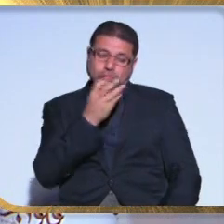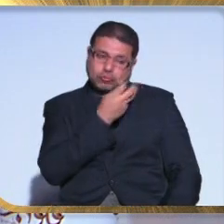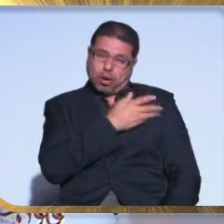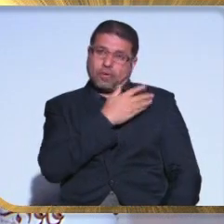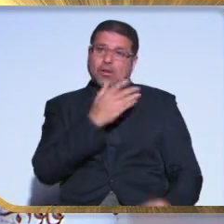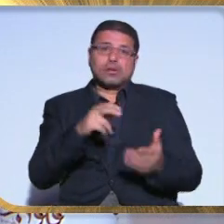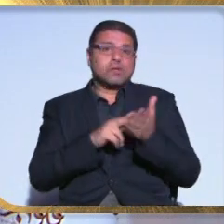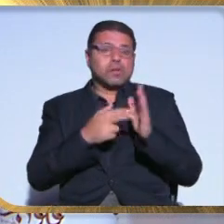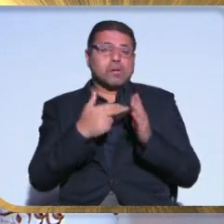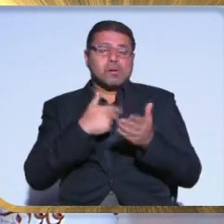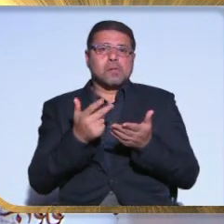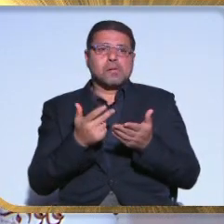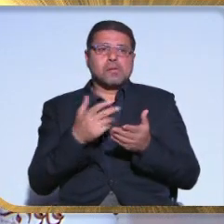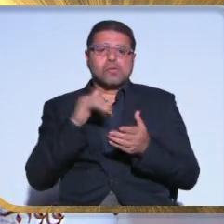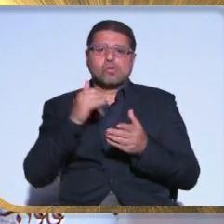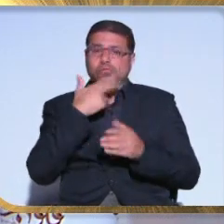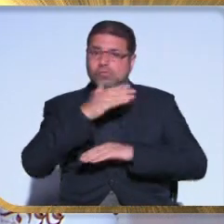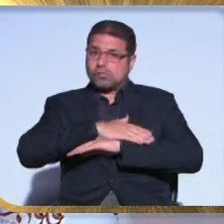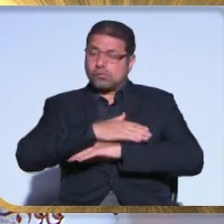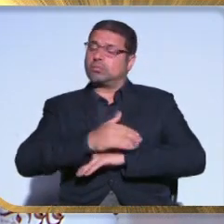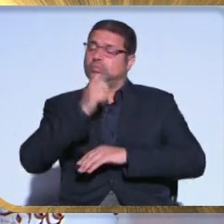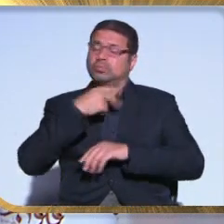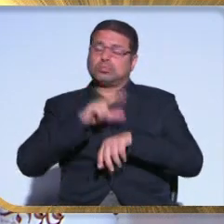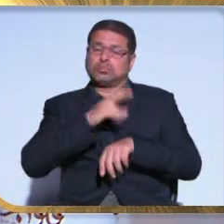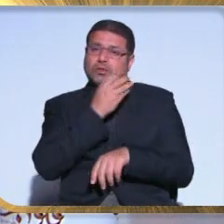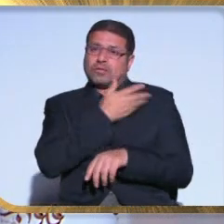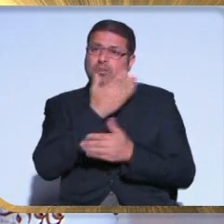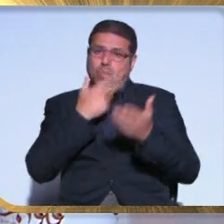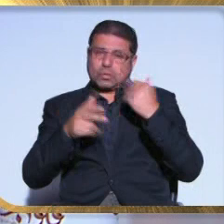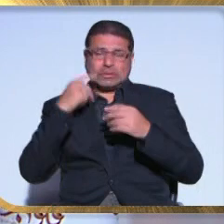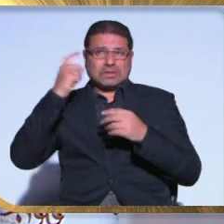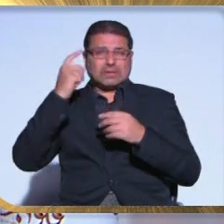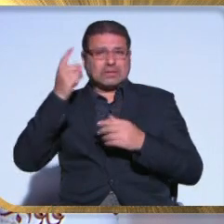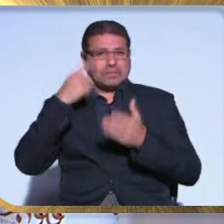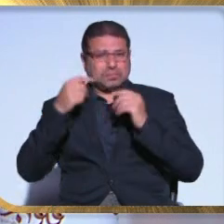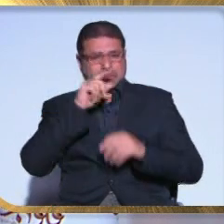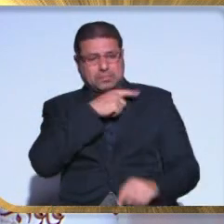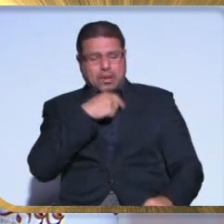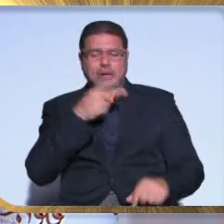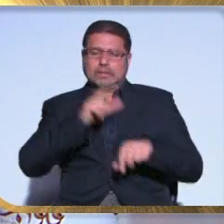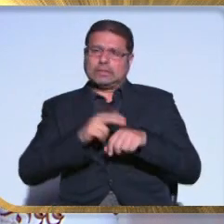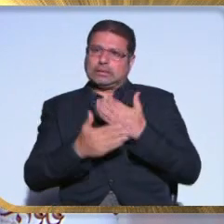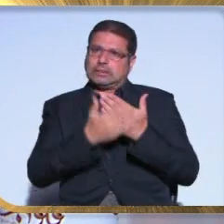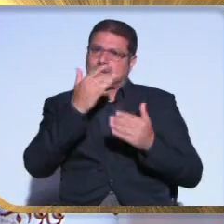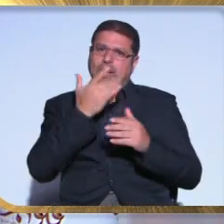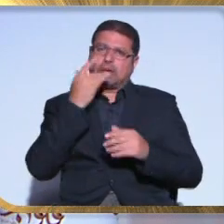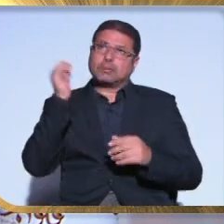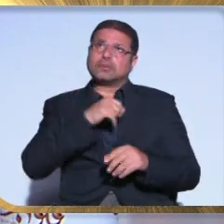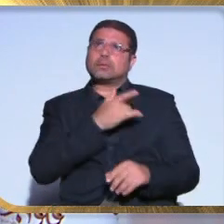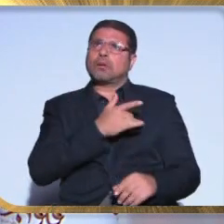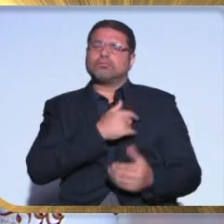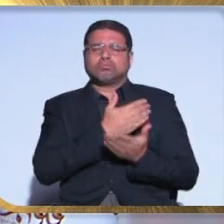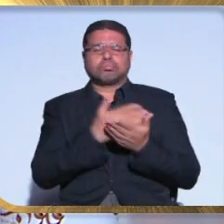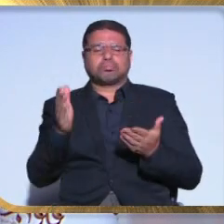إيه الحال اللي أنا عليه؟ حال شريف إن أنا تائب مستغفر، لما بتذكر الذنب ده أجدد التوبة لله سبحانه